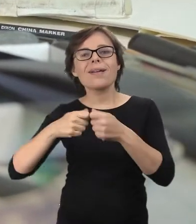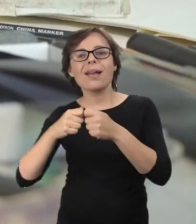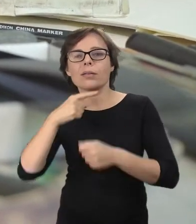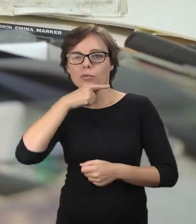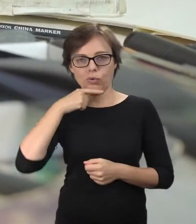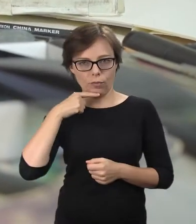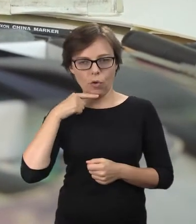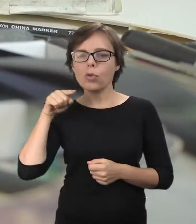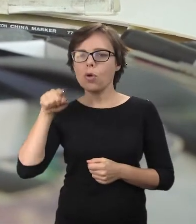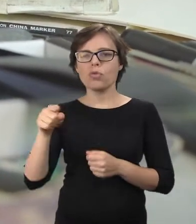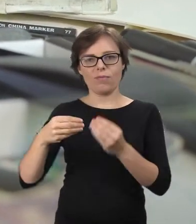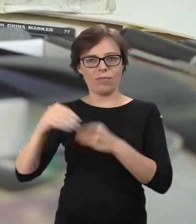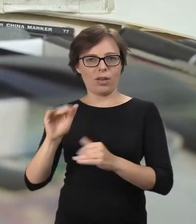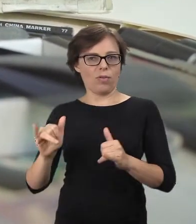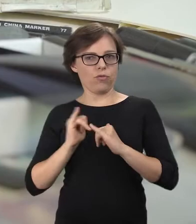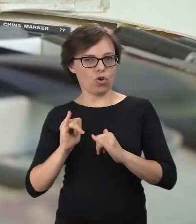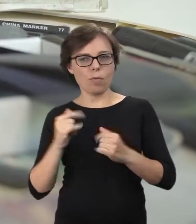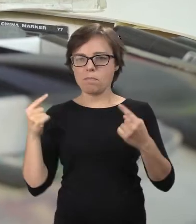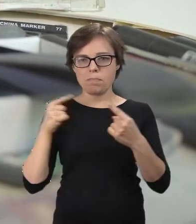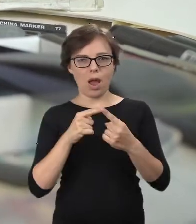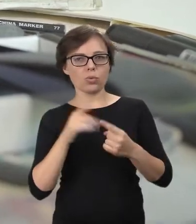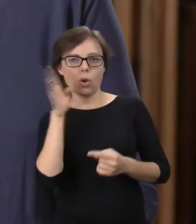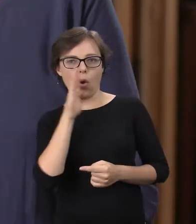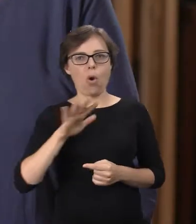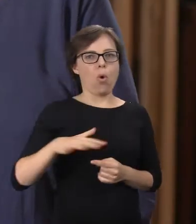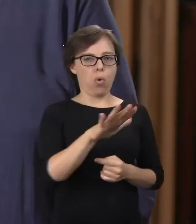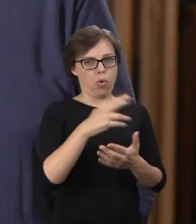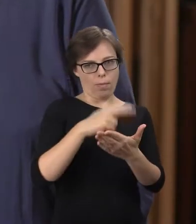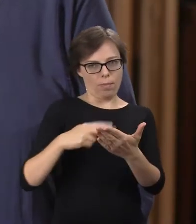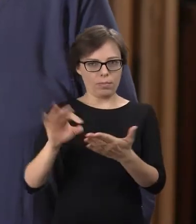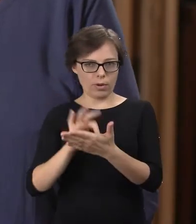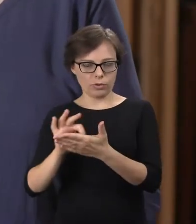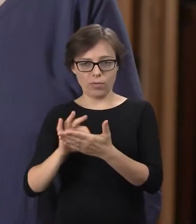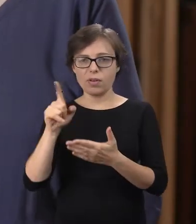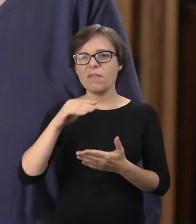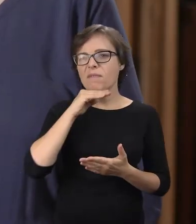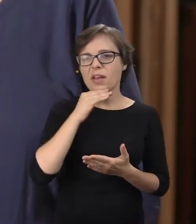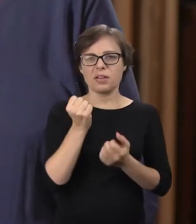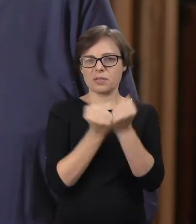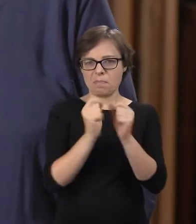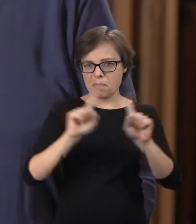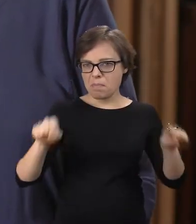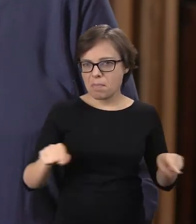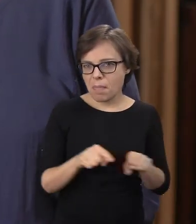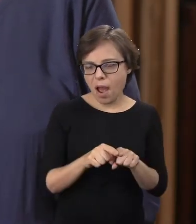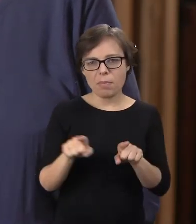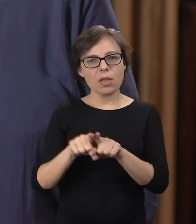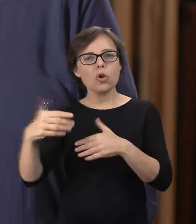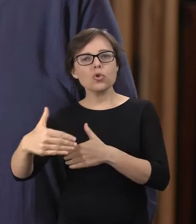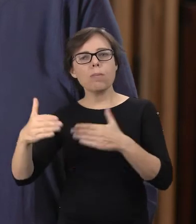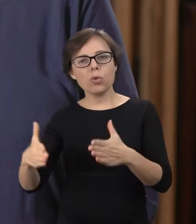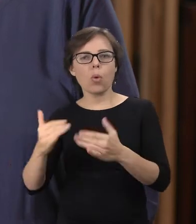mówiąc czerwona kredka, była wygodniejsza w użyciu w plenerze. To po prostu wystarczyło wziąć blok papieru